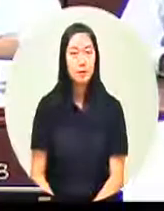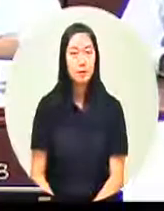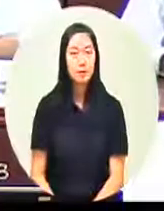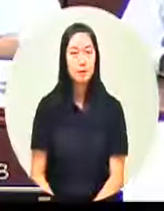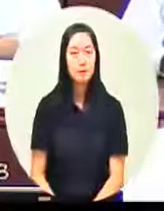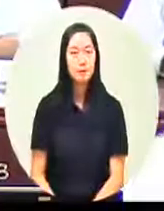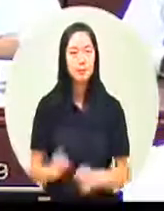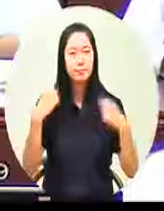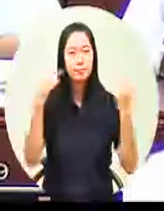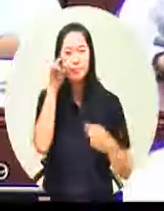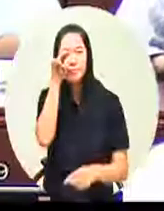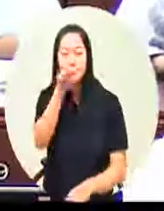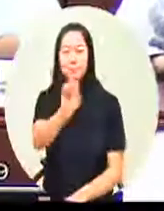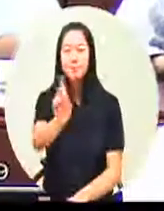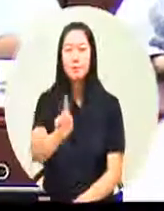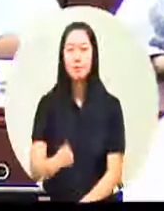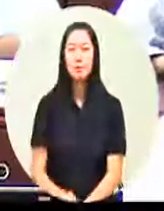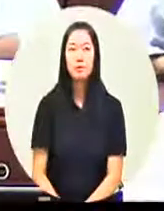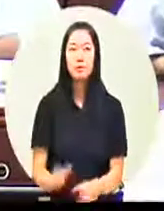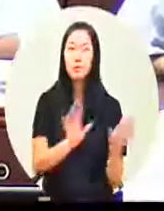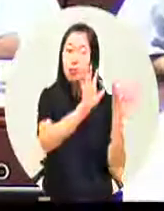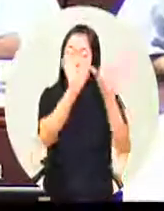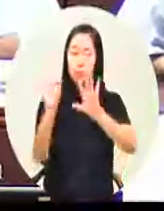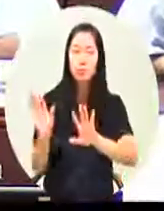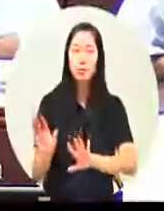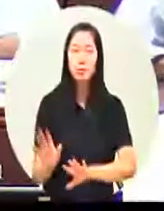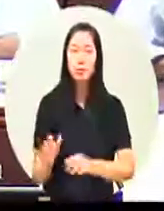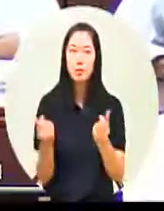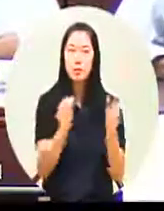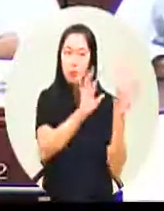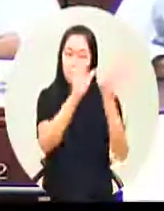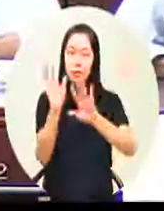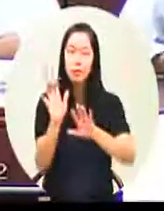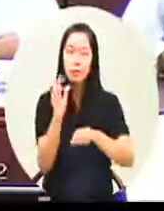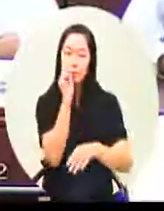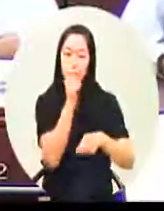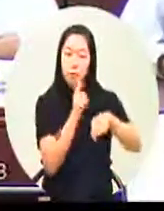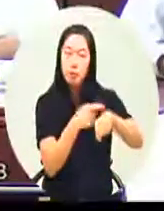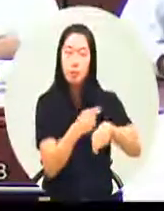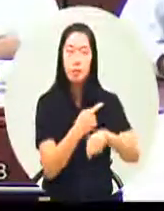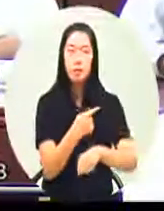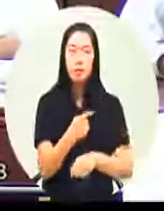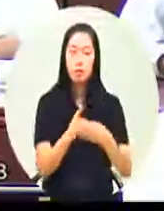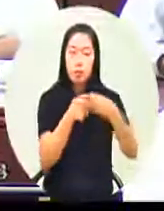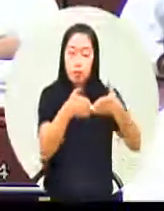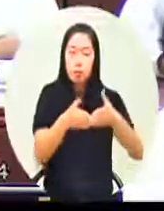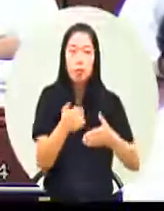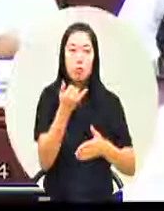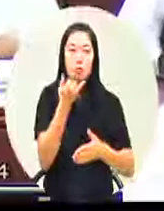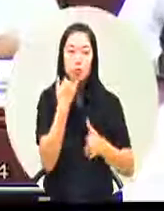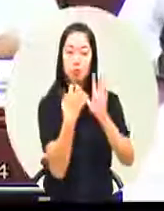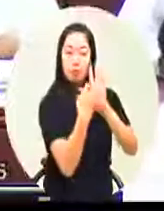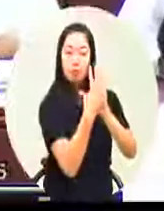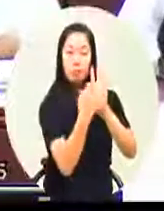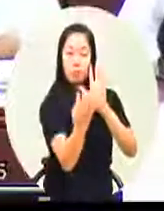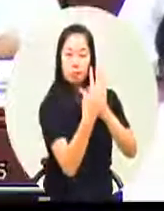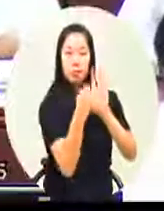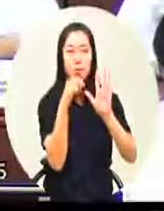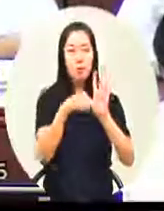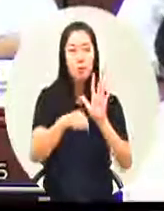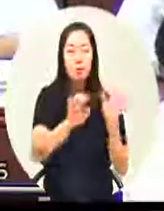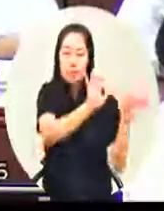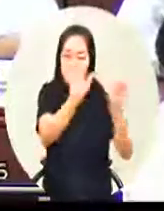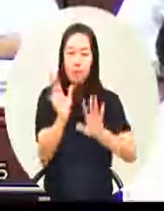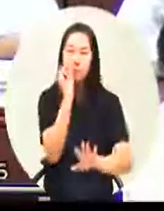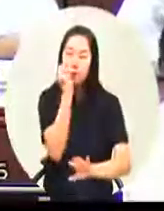常见的是什么？ 就是风景。特殊性最主要是它可以标示它在这个地方的一